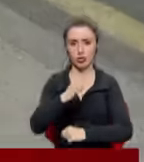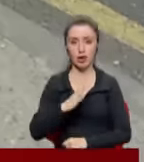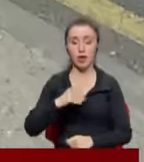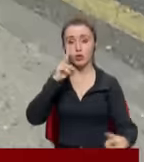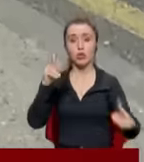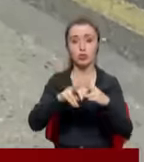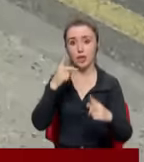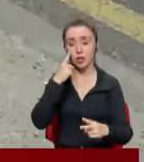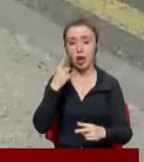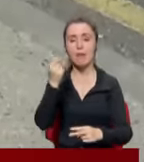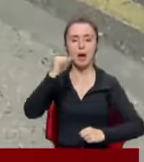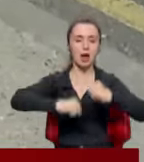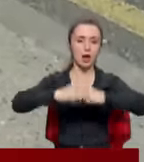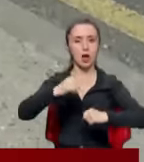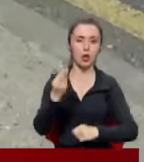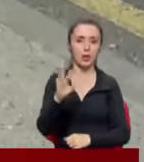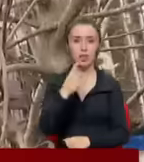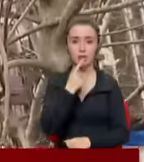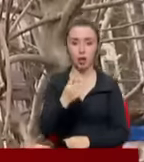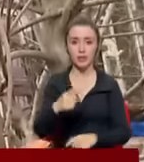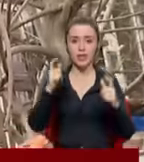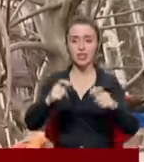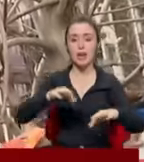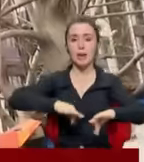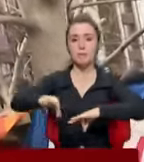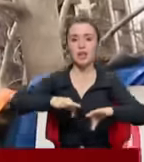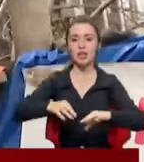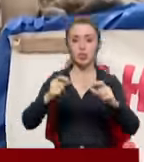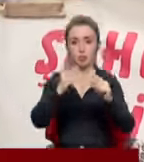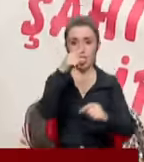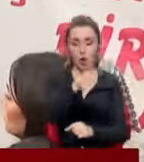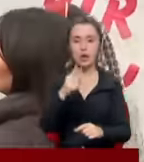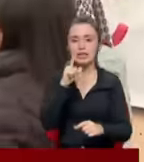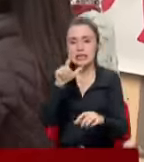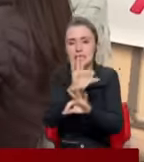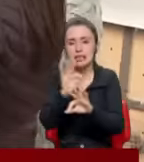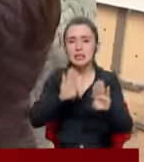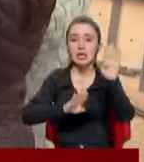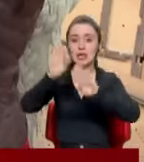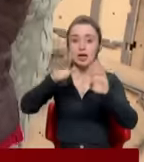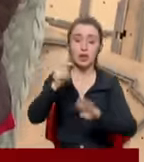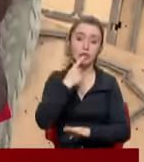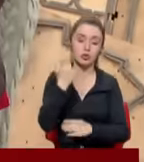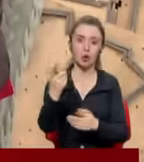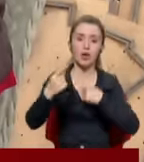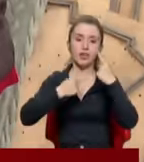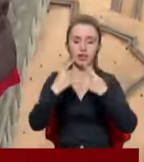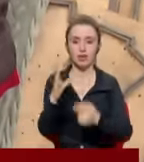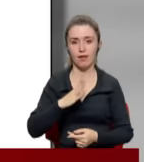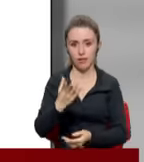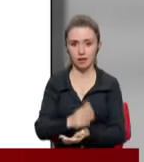görüşmelerinde rant başlığını da açtı şehir plancısı Buğra Gökçe de sessiz sedasız ihale yapıldığı iddiasını gündeme